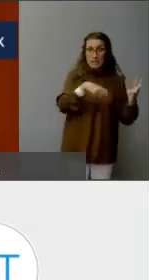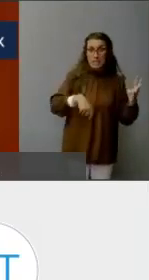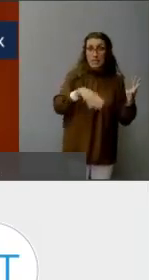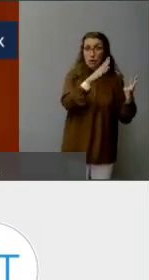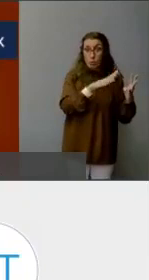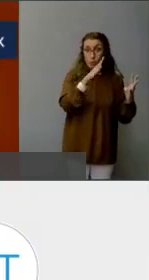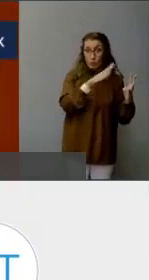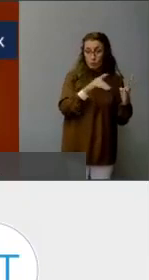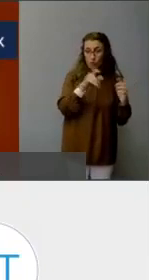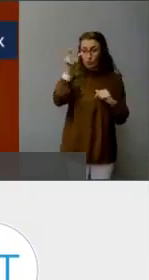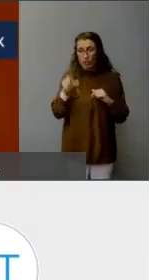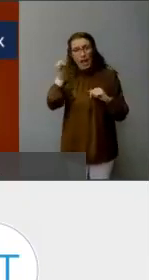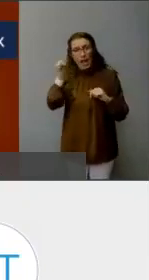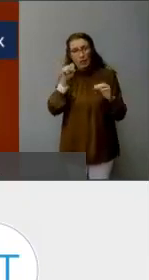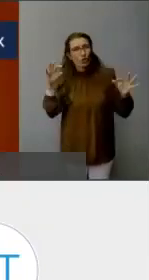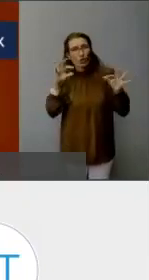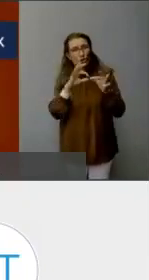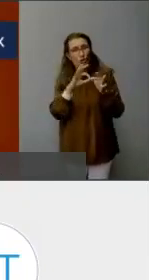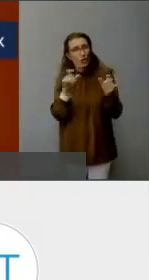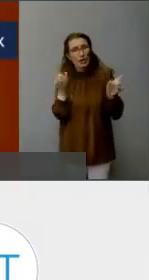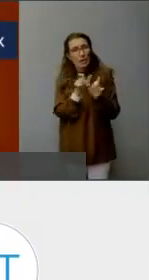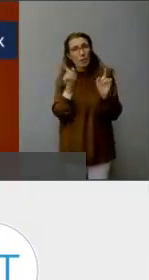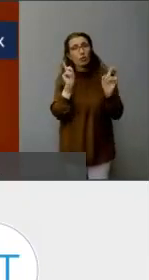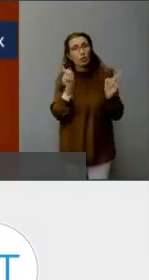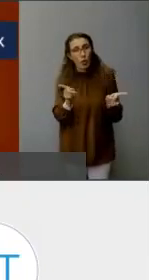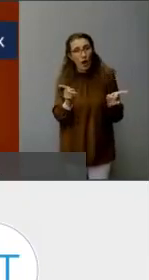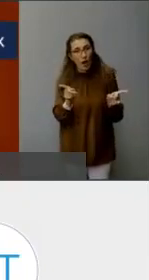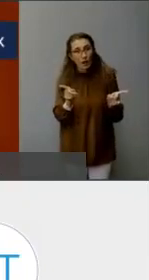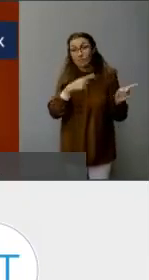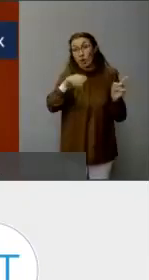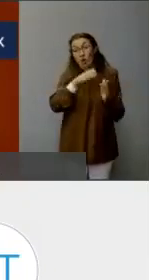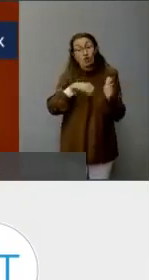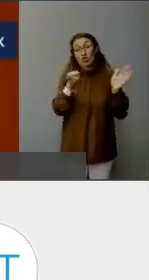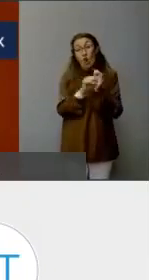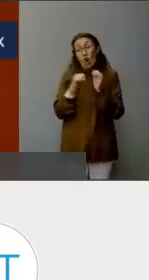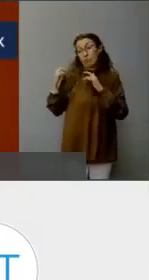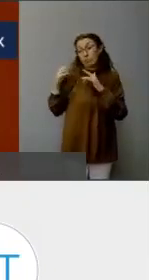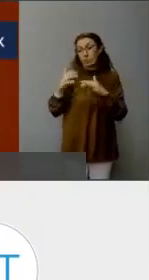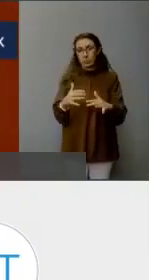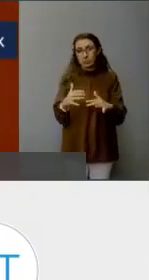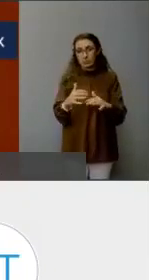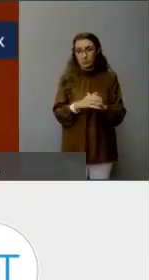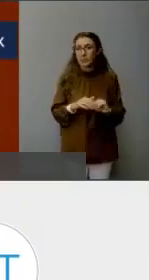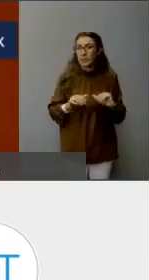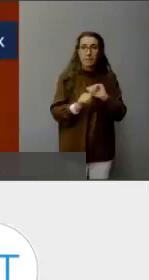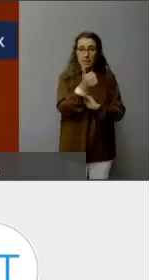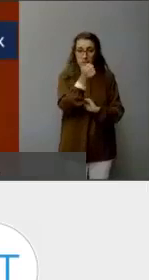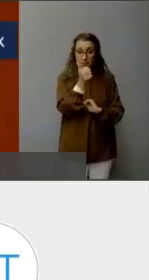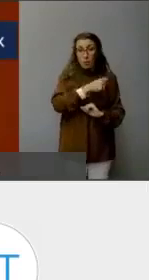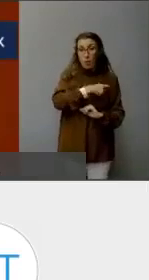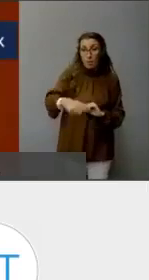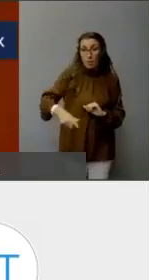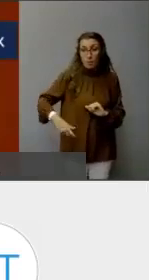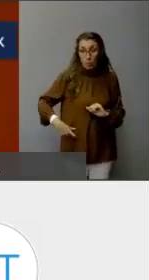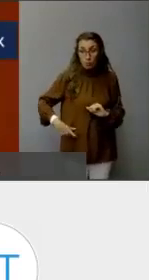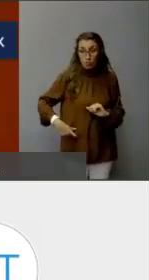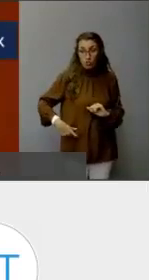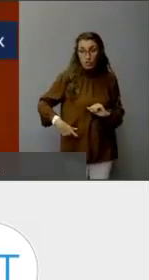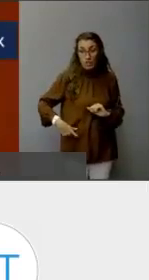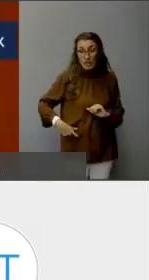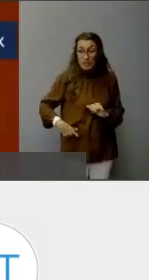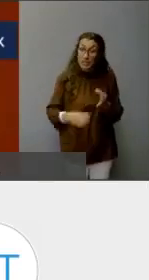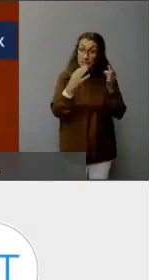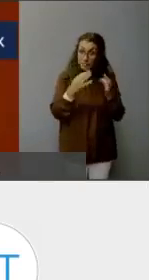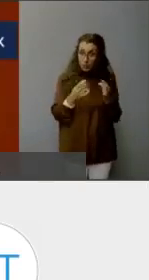signore per farlo facciamo una rapidissima cronistoria prima cosa sindaco bucci probabilmente appena venuto a conoscenza